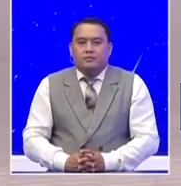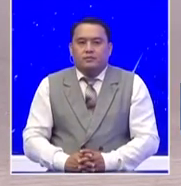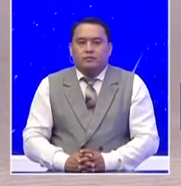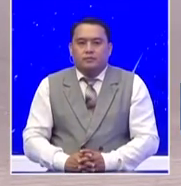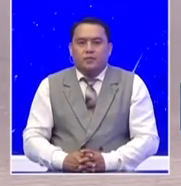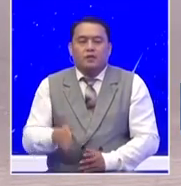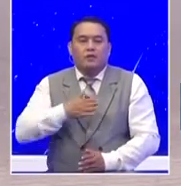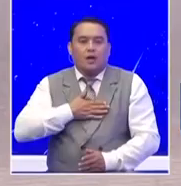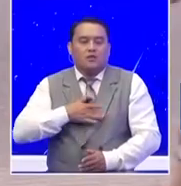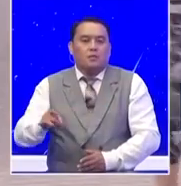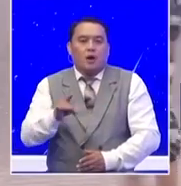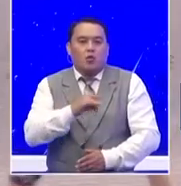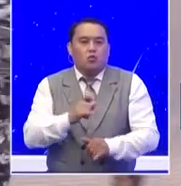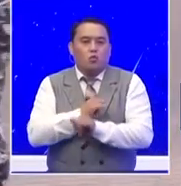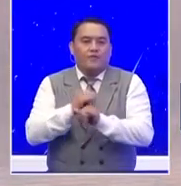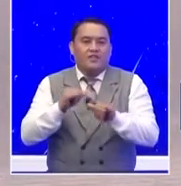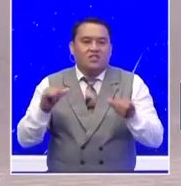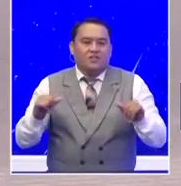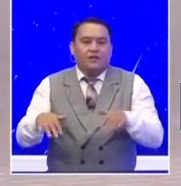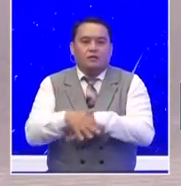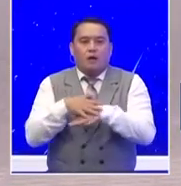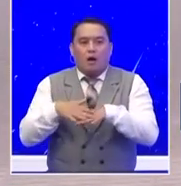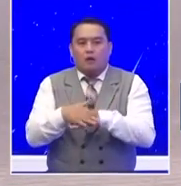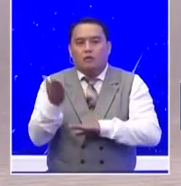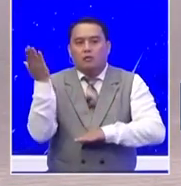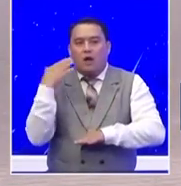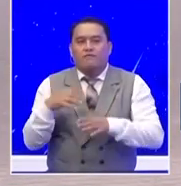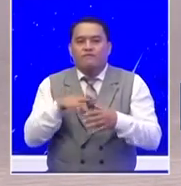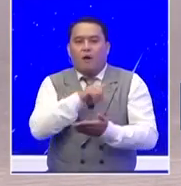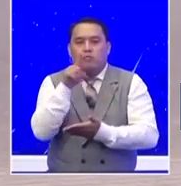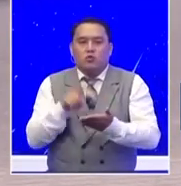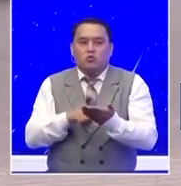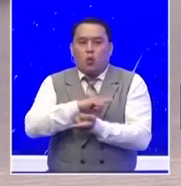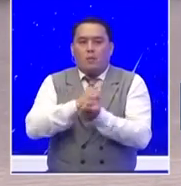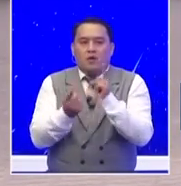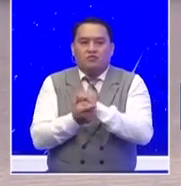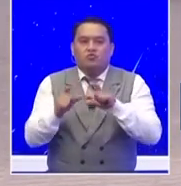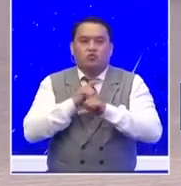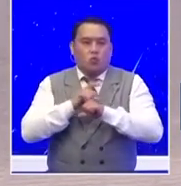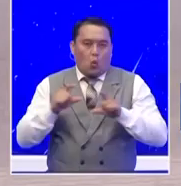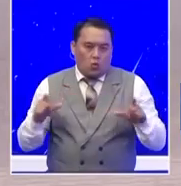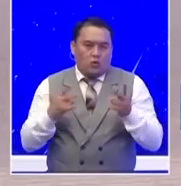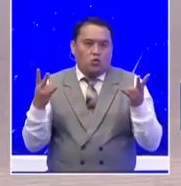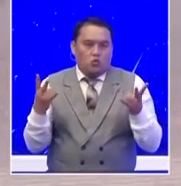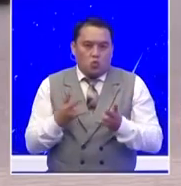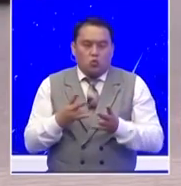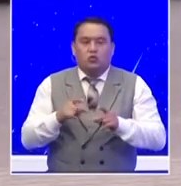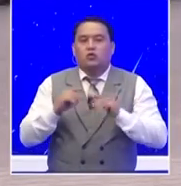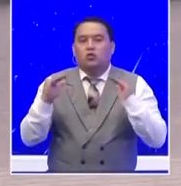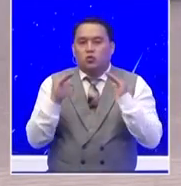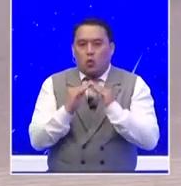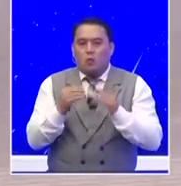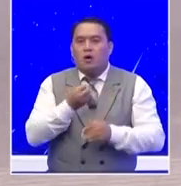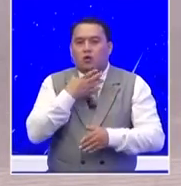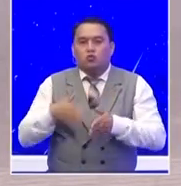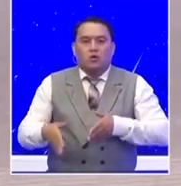В нашем районе активный демографический рост, поэтому для нас давний и актуальный вопрос – трехсменное обучение в школах. Нужно также жилье, хорошие